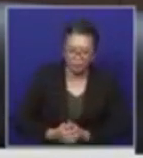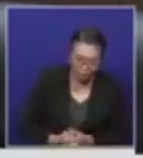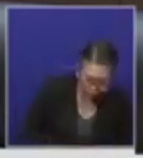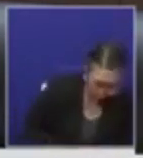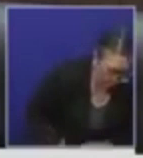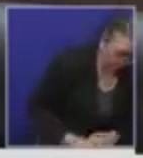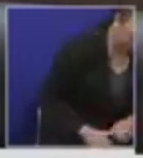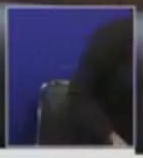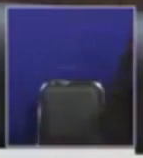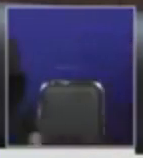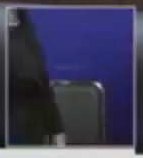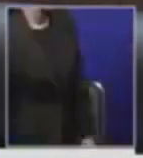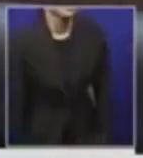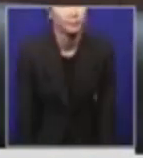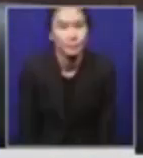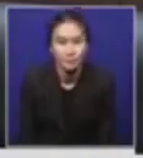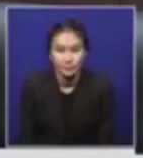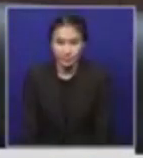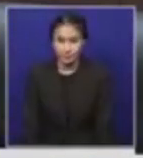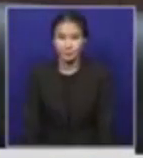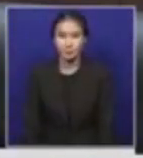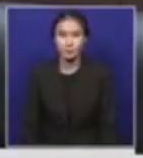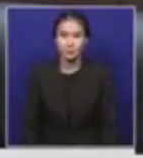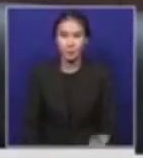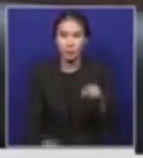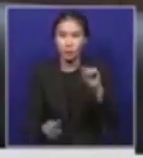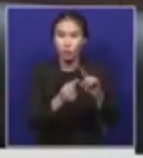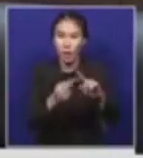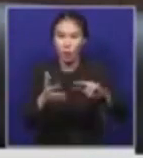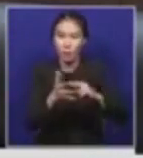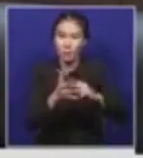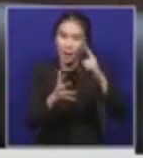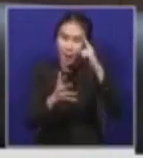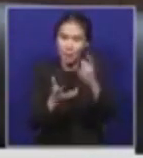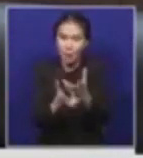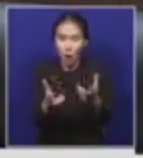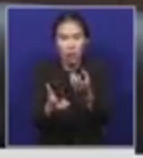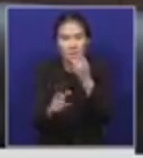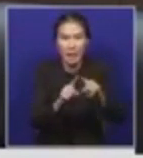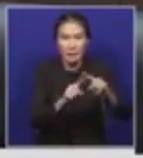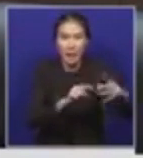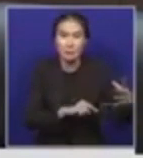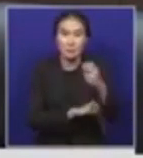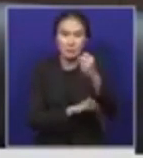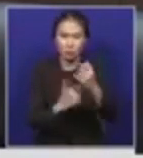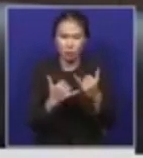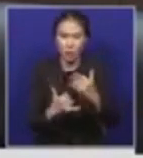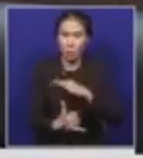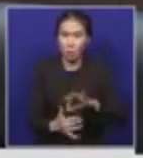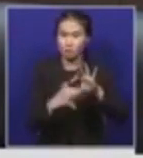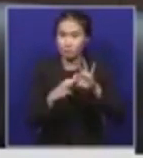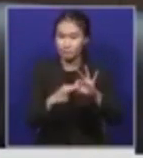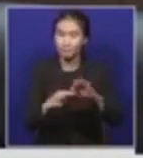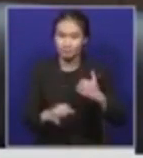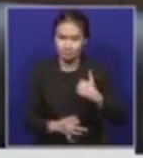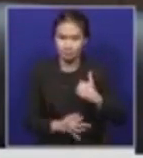อำนาจอธิปไตยทางความมั่นคงทางอาหารและความหลากหลายชีวภาพนะครับนี่เป็นสิ่งที่ผมคิดว่าผมเป็นห่วงอย่างมากเล